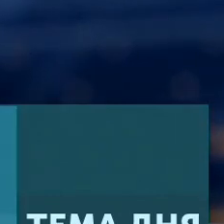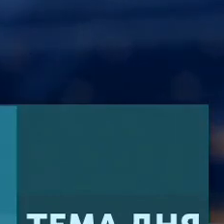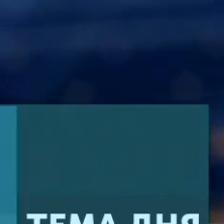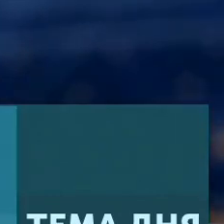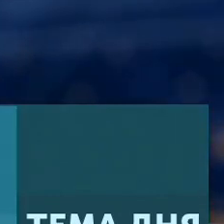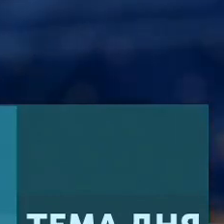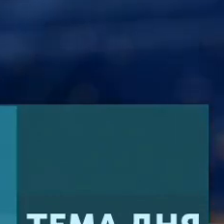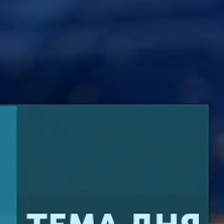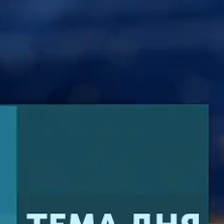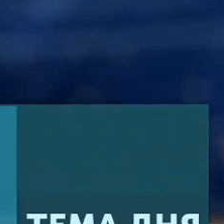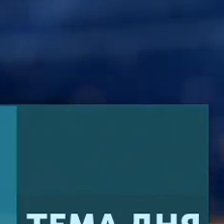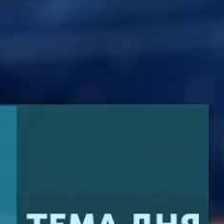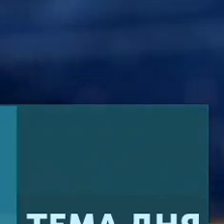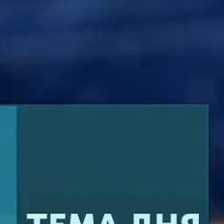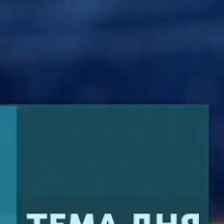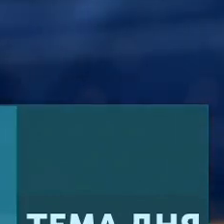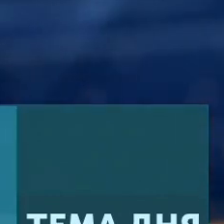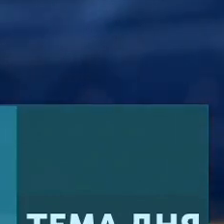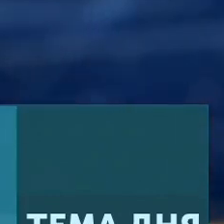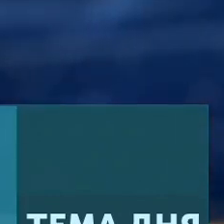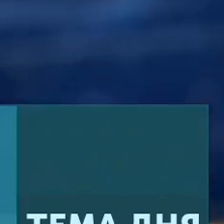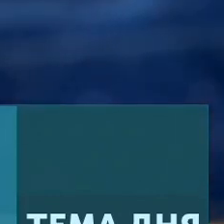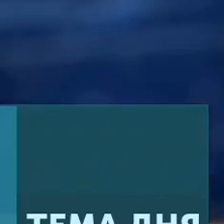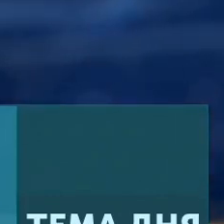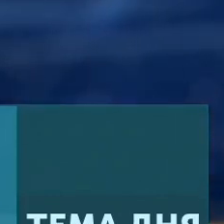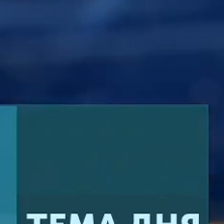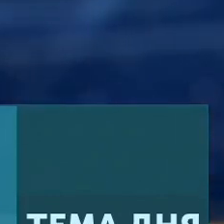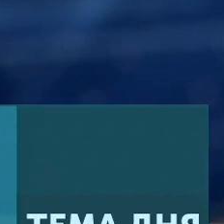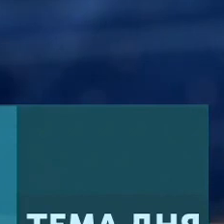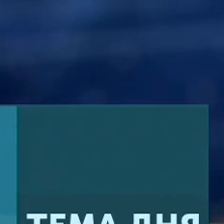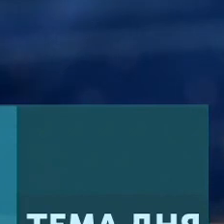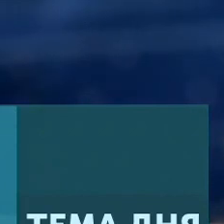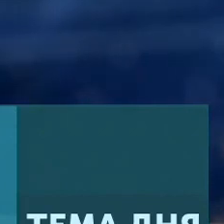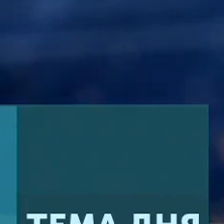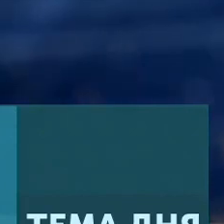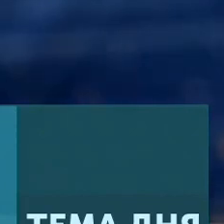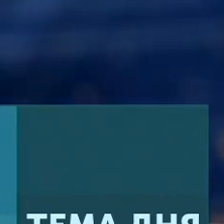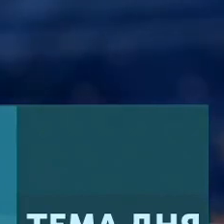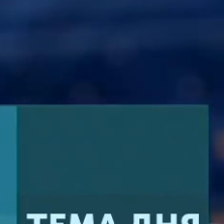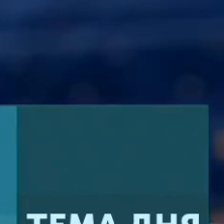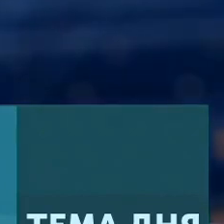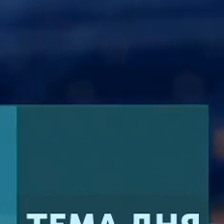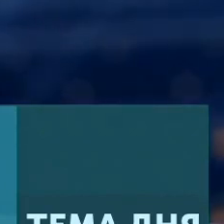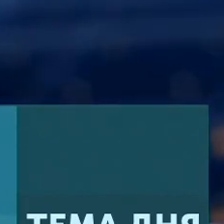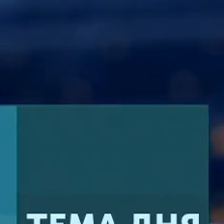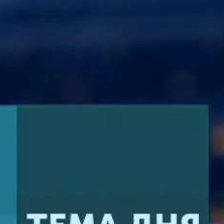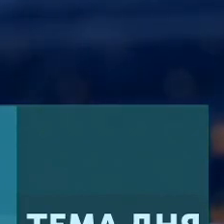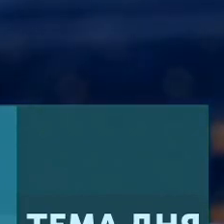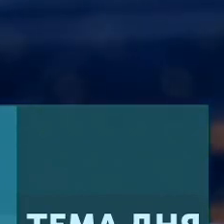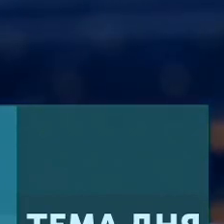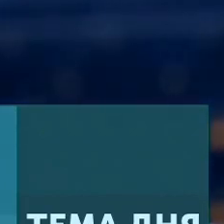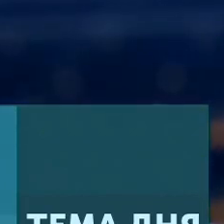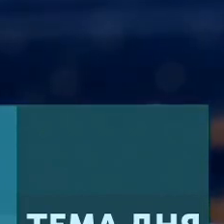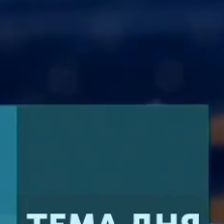повну прес-конференцію, там почути трохи більше про цей законопроект, який пропонують